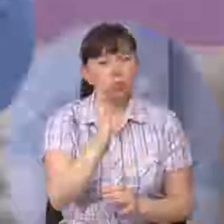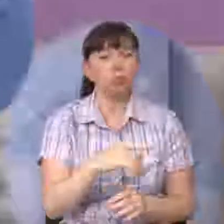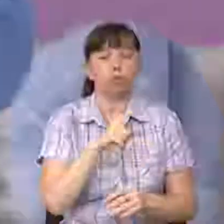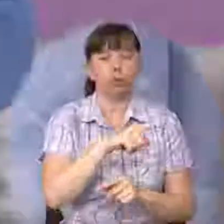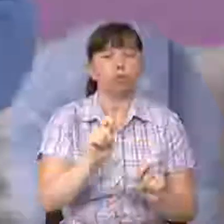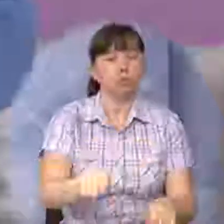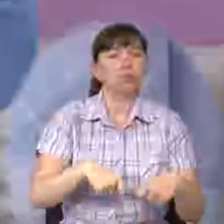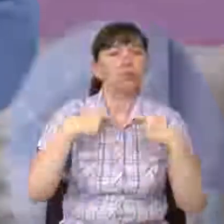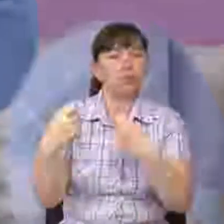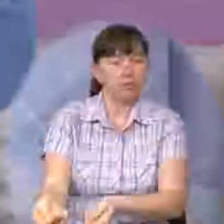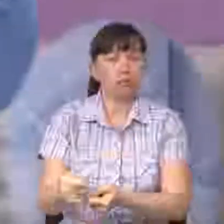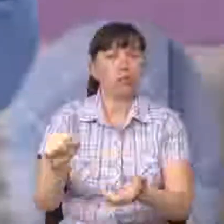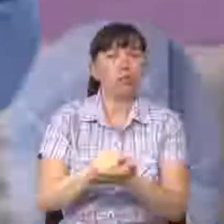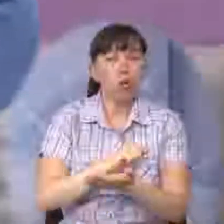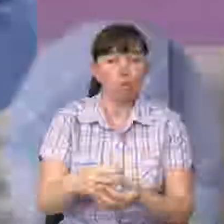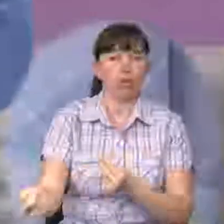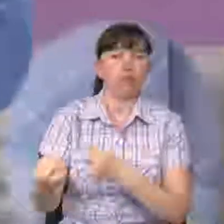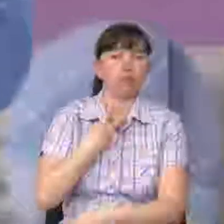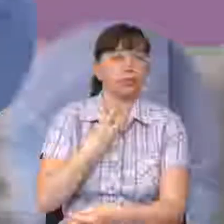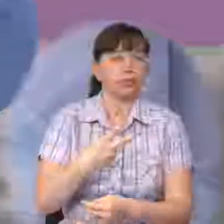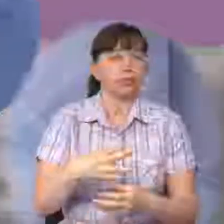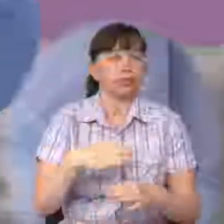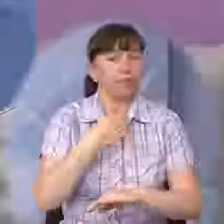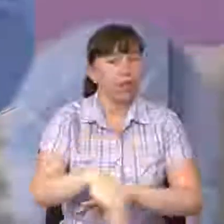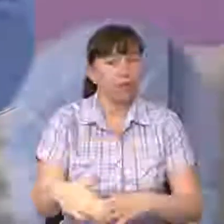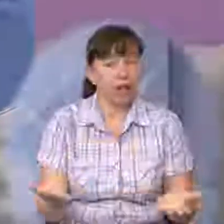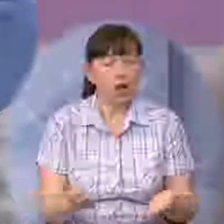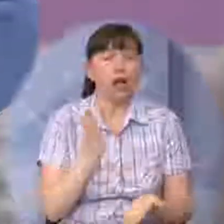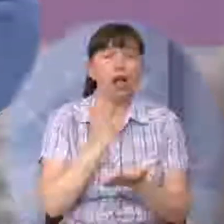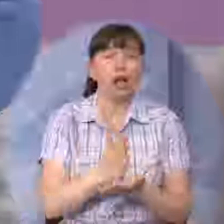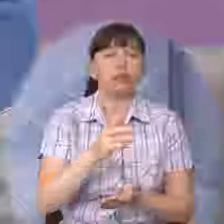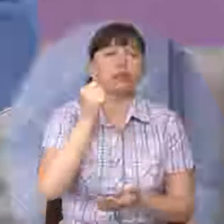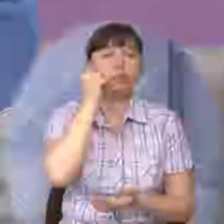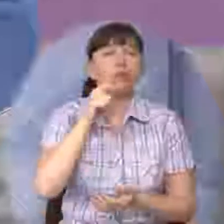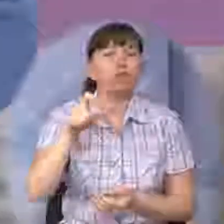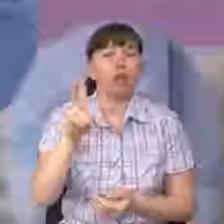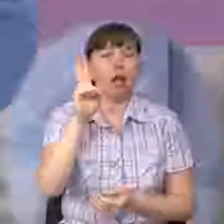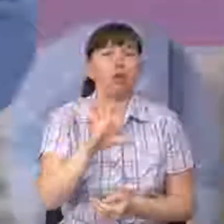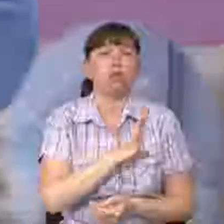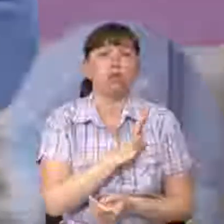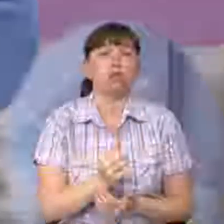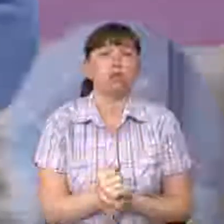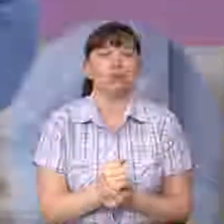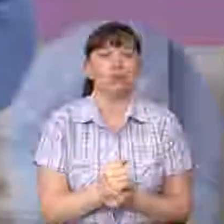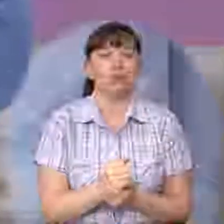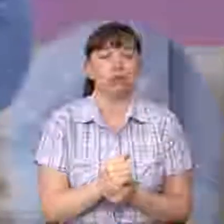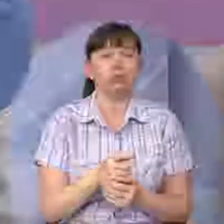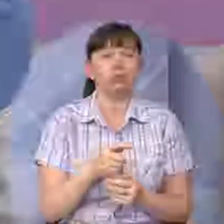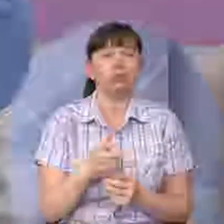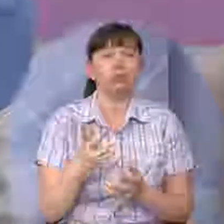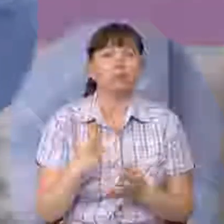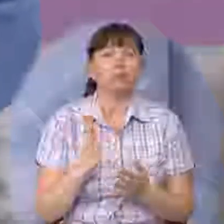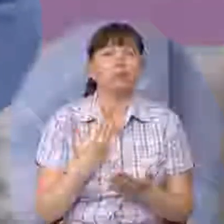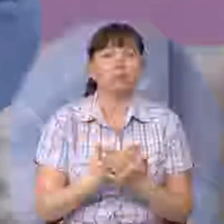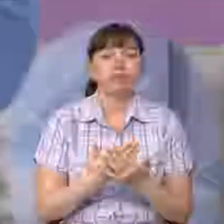în caz că au nevoie și la fel i-au dat afară din casă. Avem vârstnici care au fost